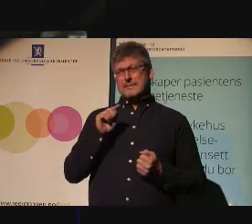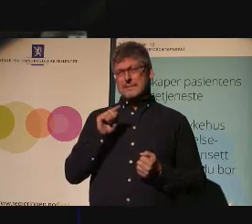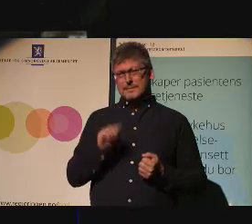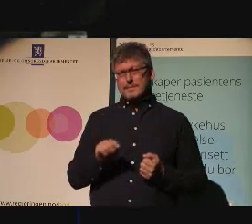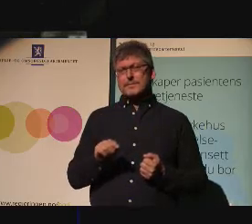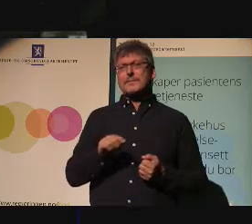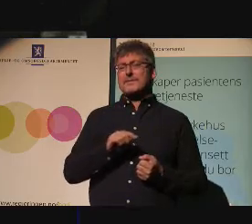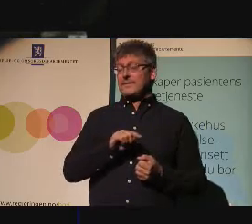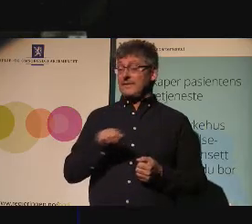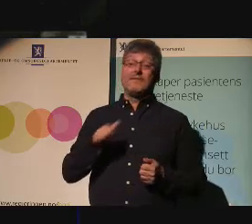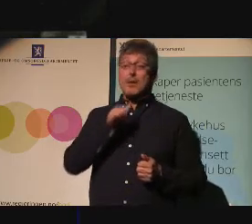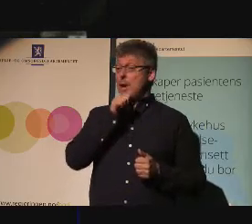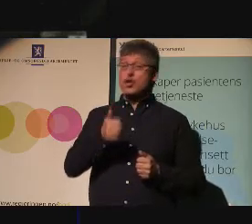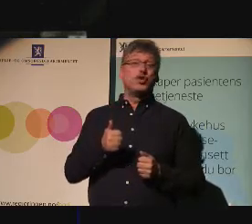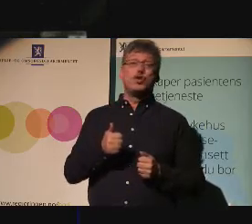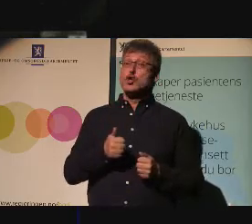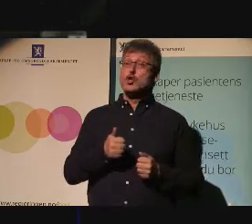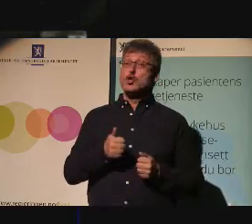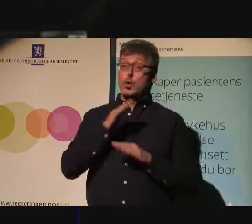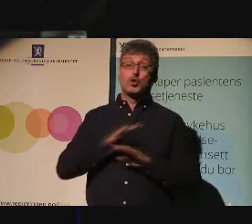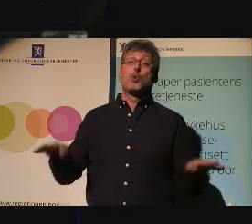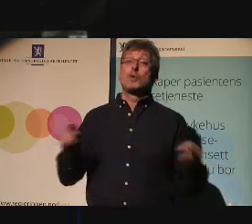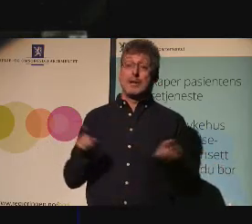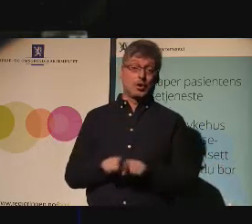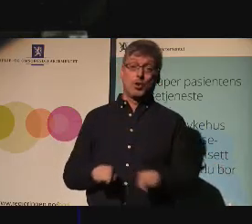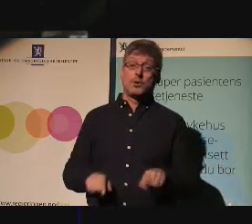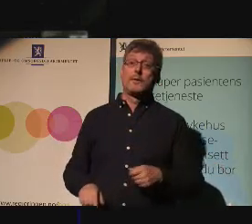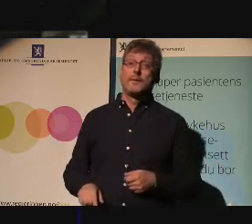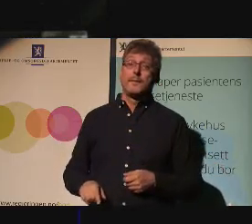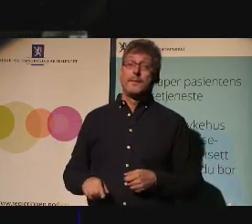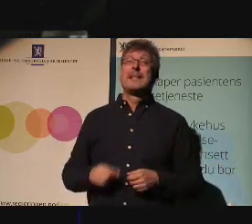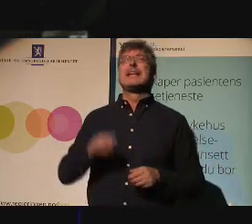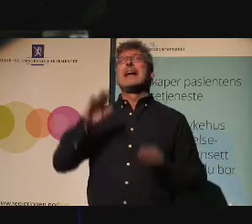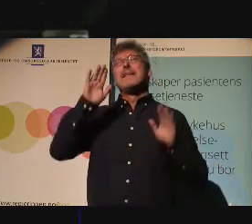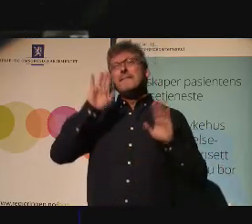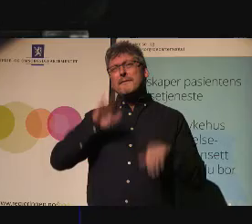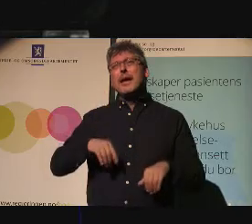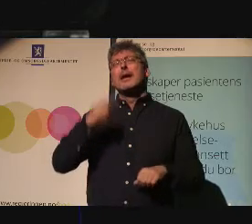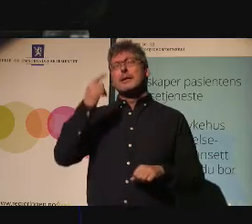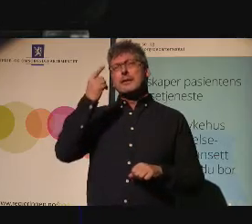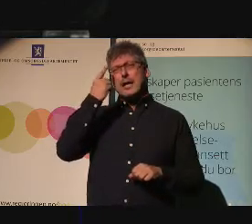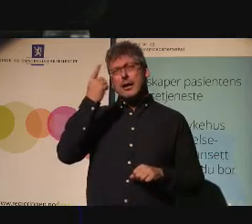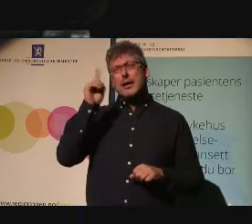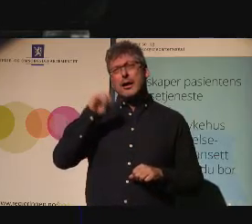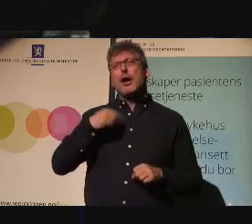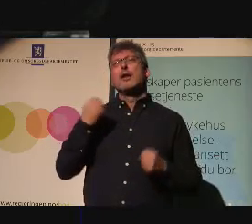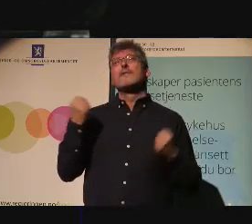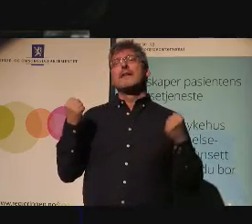Og det må vi slutte med. Og jeg vet at dette kan være veldig vanskelig, men jeg tror, altså,